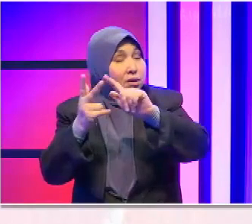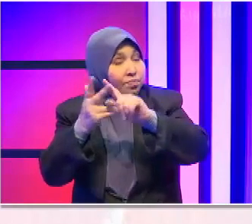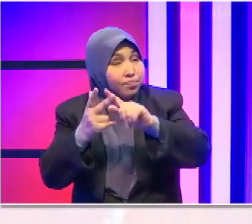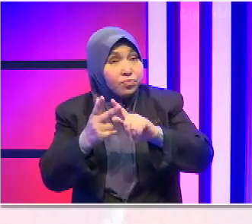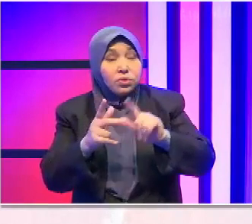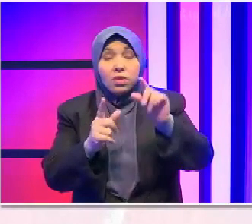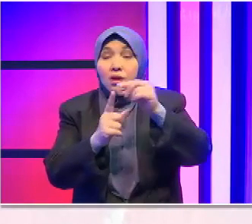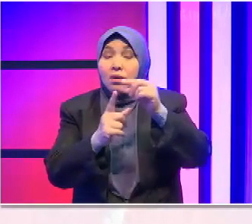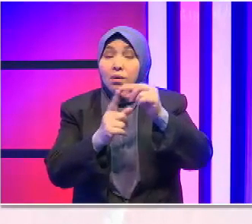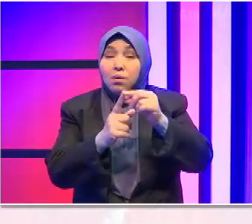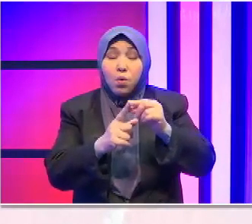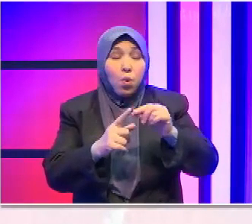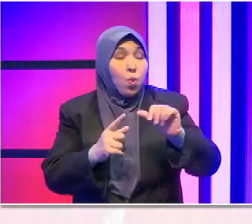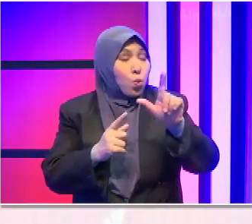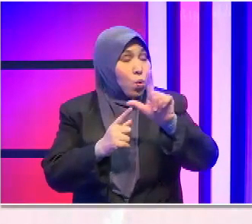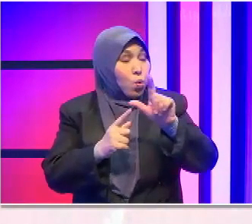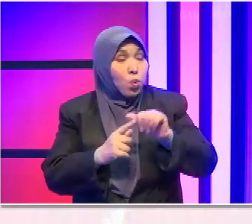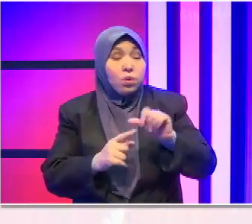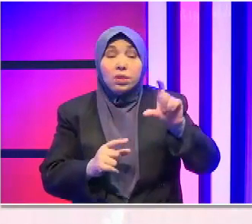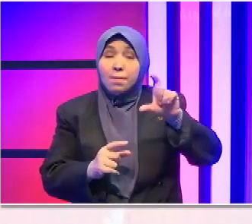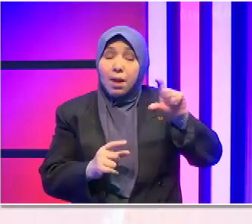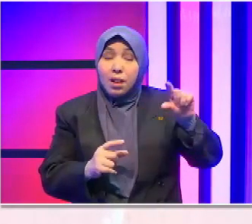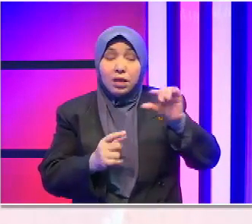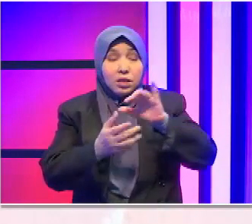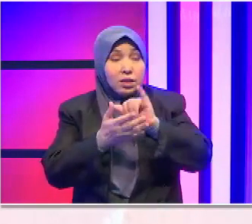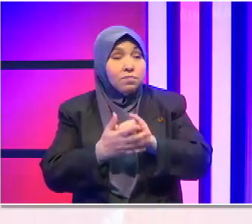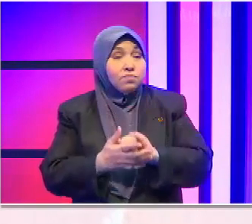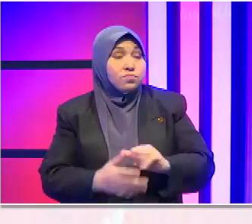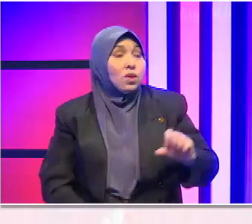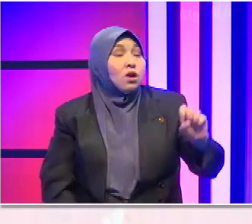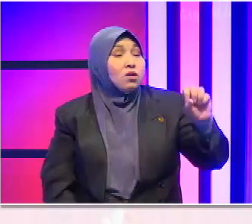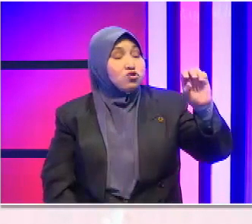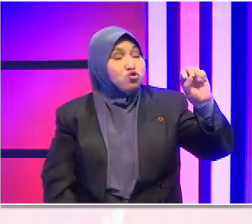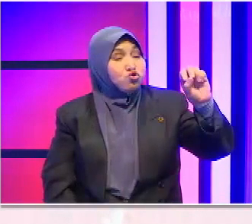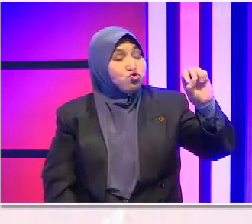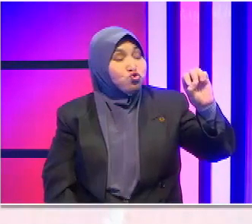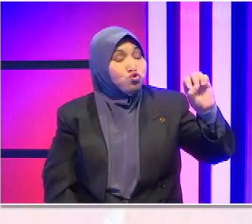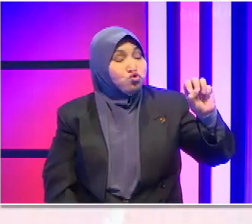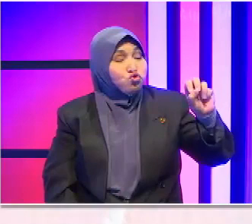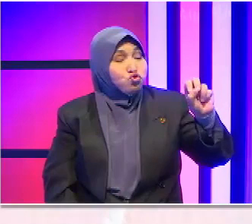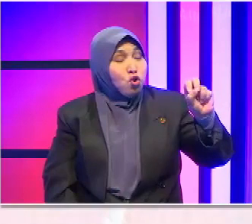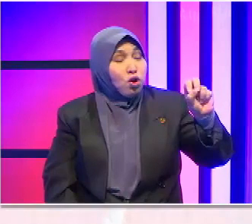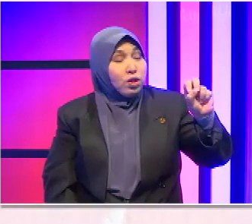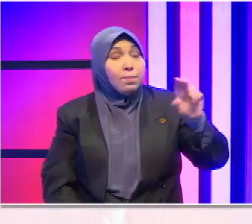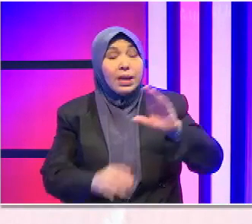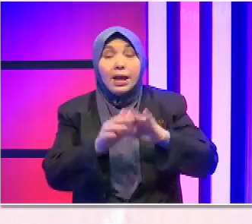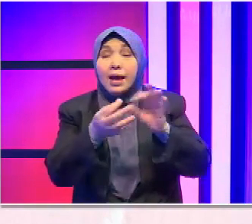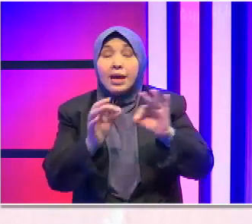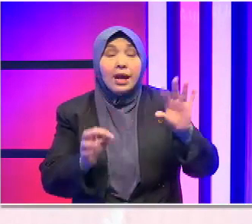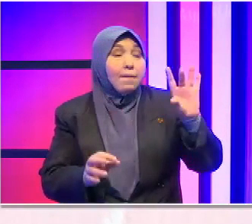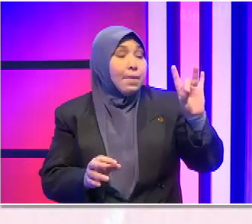melibatkan huruf a soldier ah hai eh pada ayat yang ke-85